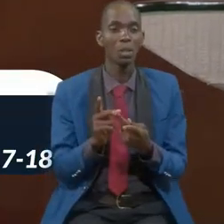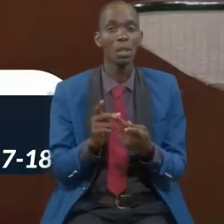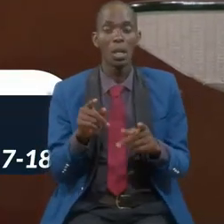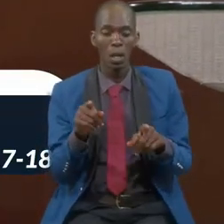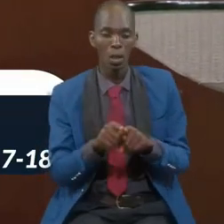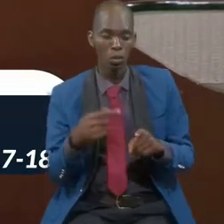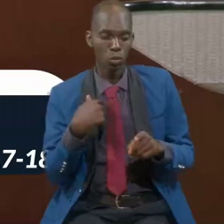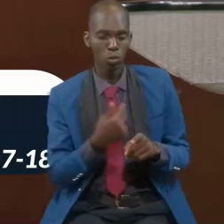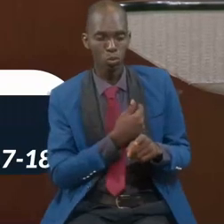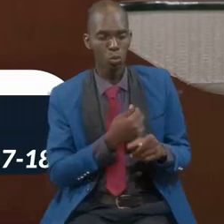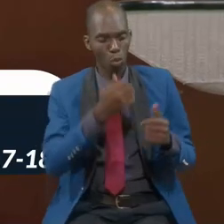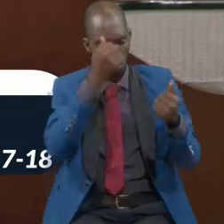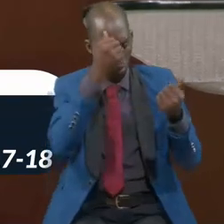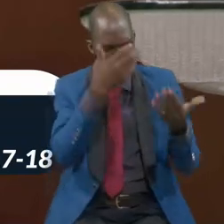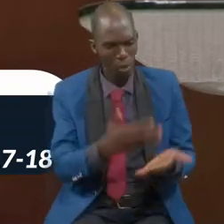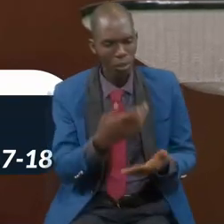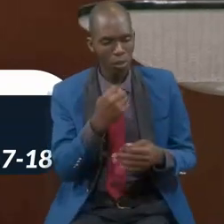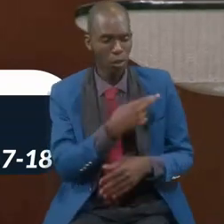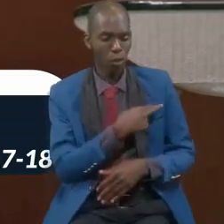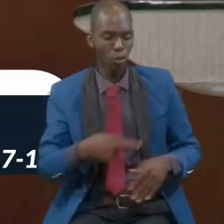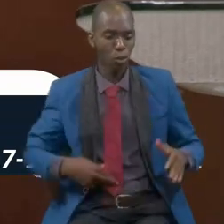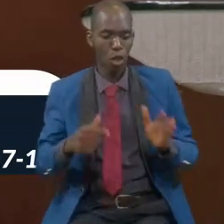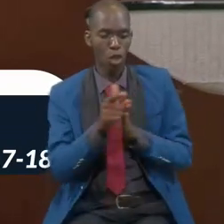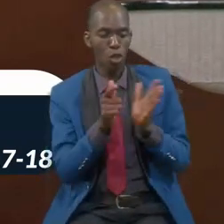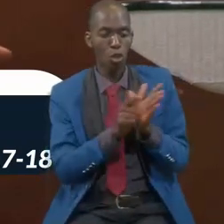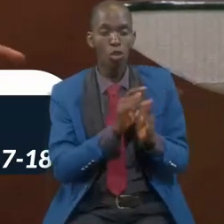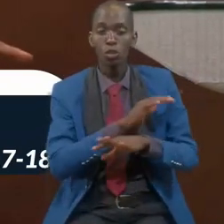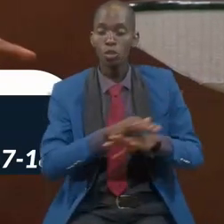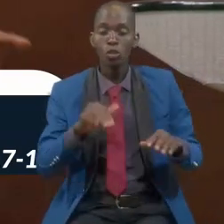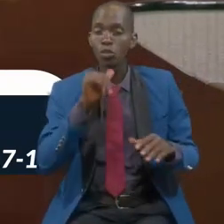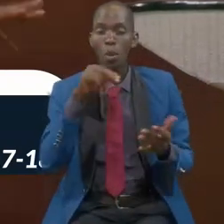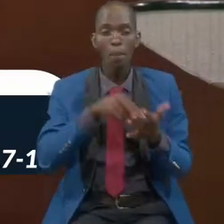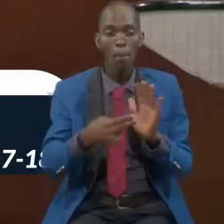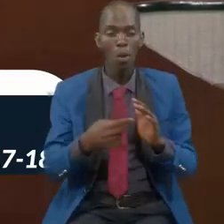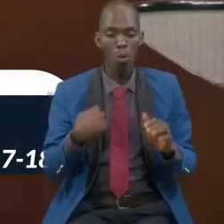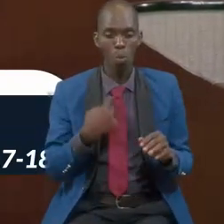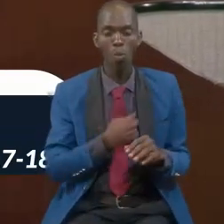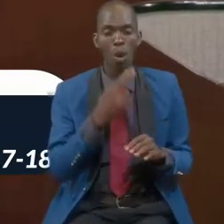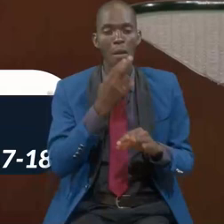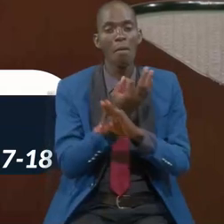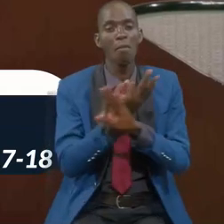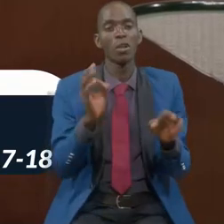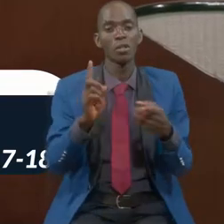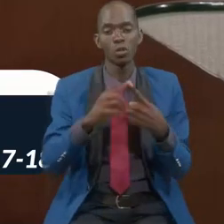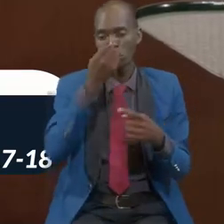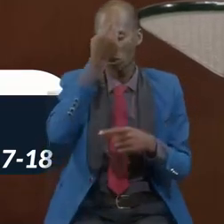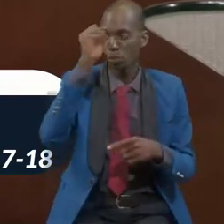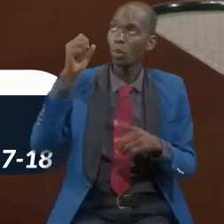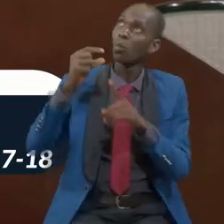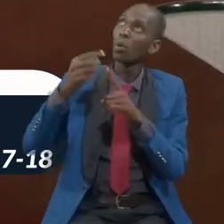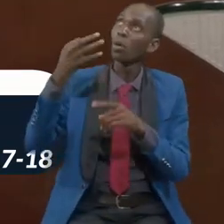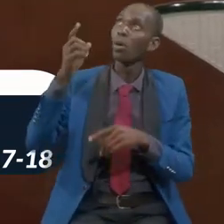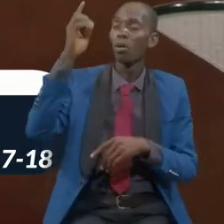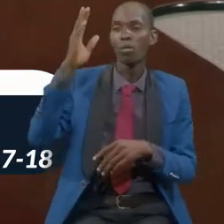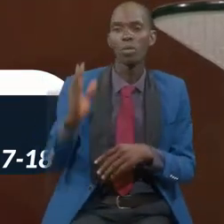que nous accomplissions la loi royale ne veut pas dire que nous allons désobéir à la parole de